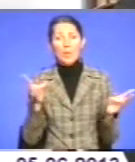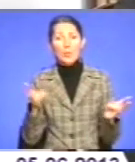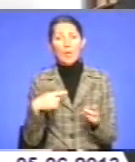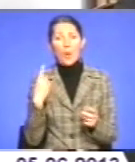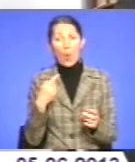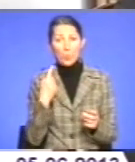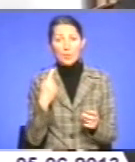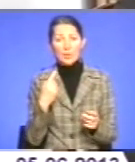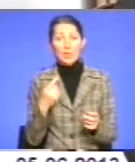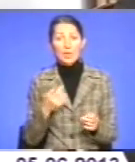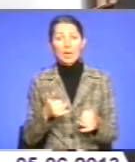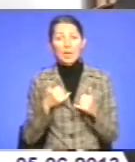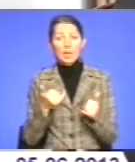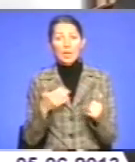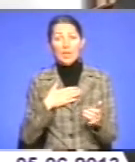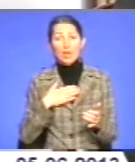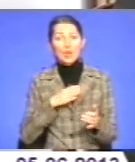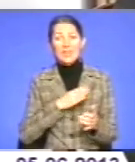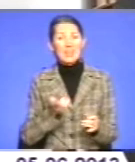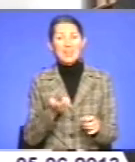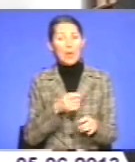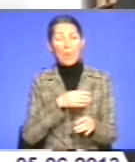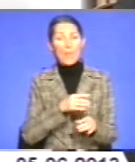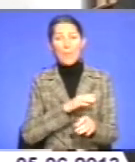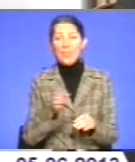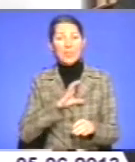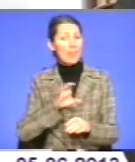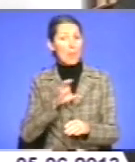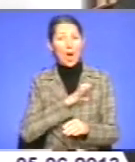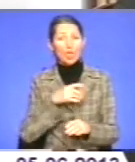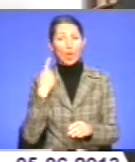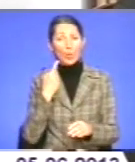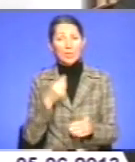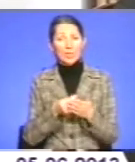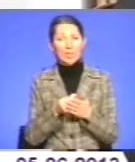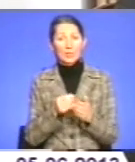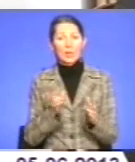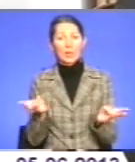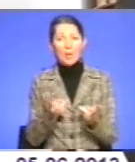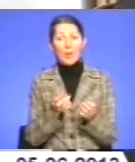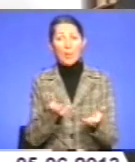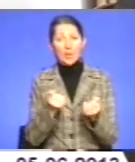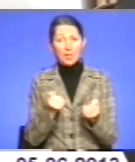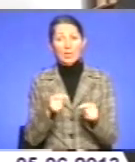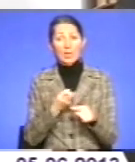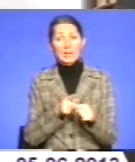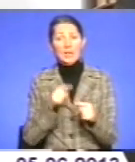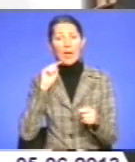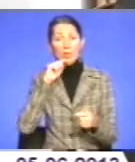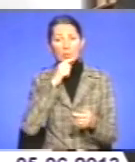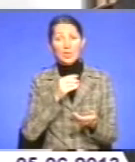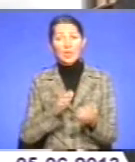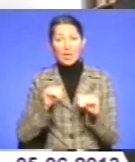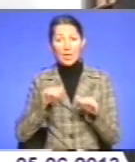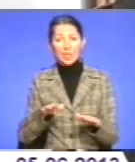дуже багатої області тими грішми, ми повинні прийняти ці економічні рішення, а політичних мотивів у нас предостатньо. Почнемо від того